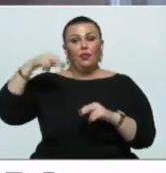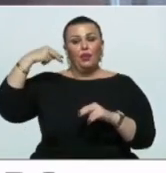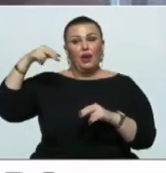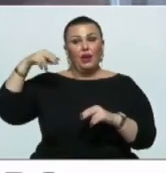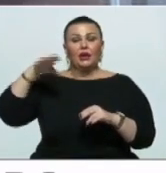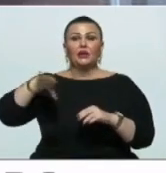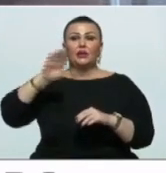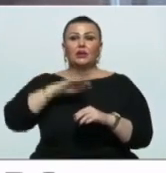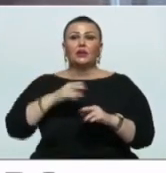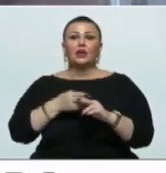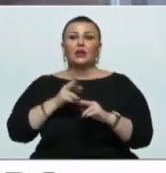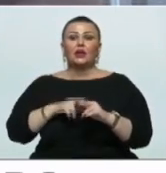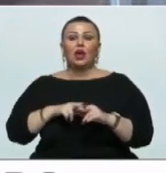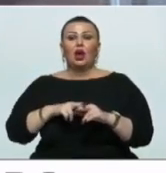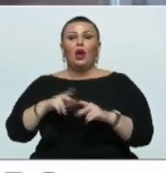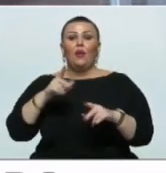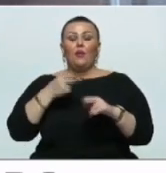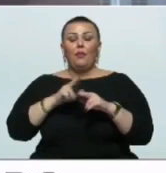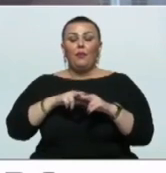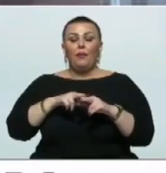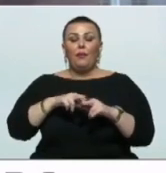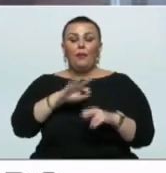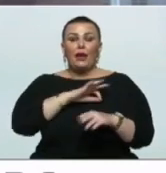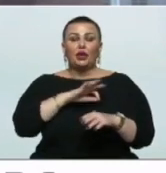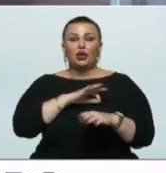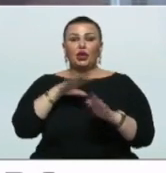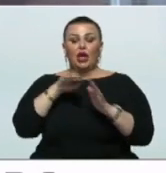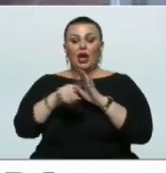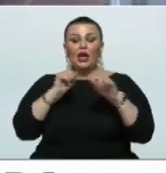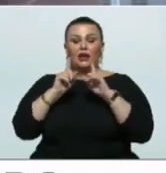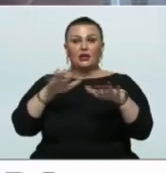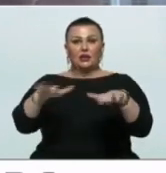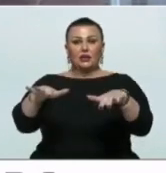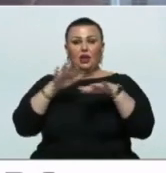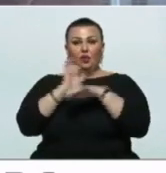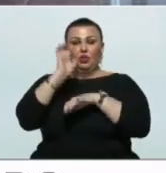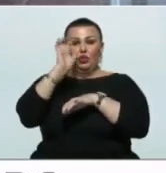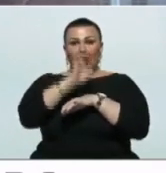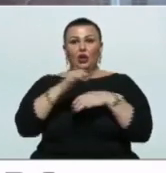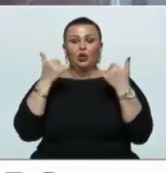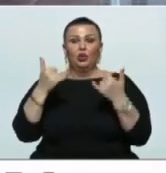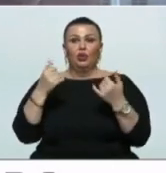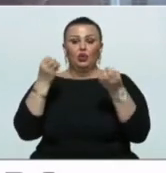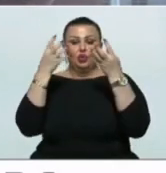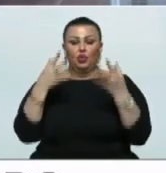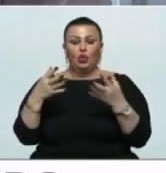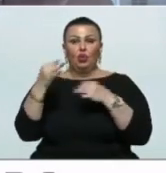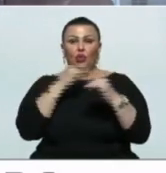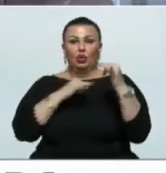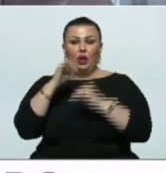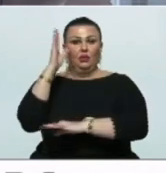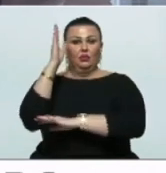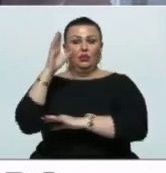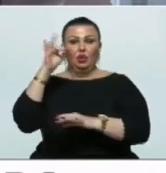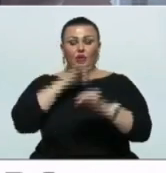tezkereyi meclise gönderdi. Bugün öğleden sonra kısmet olursa görüşülüp onaylanacak.